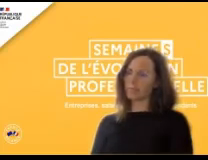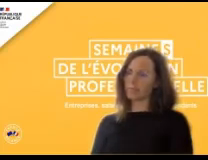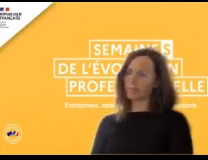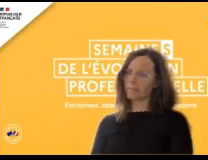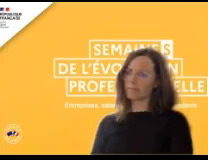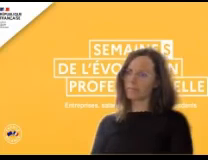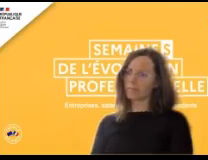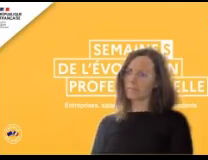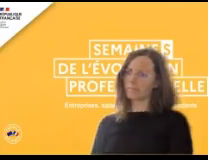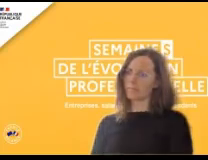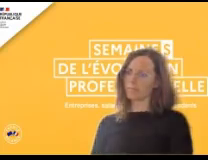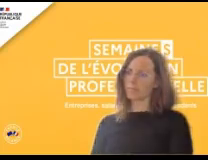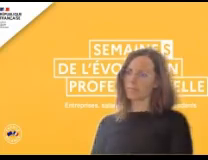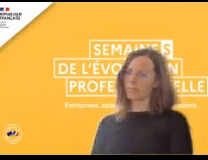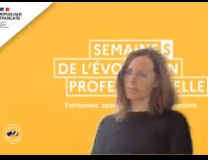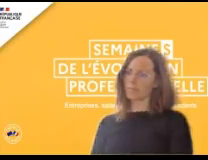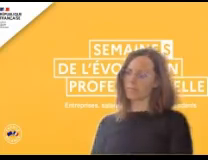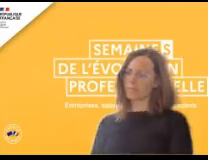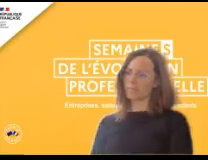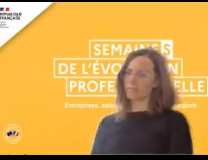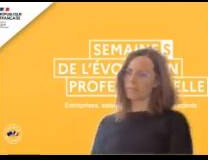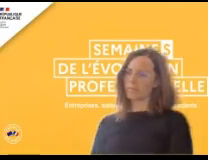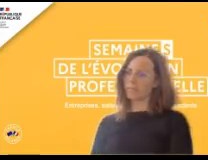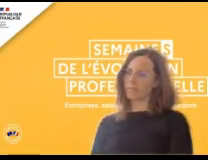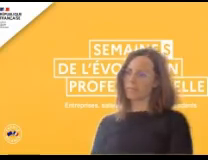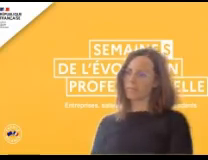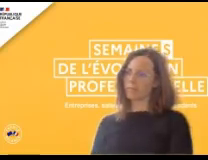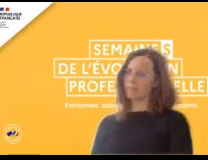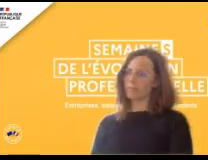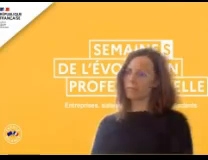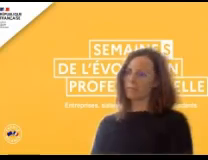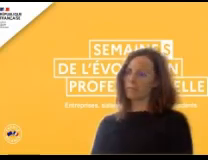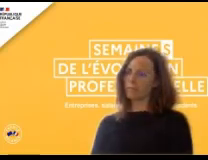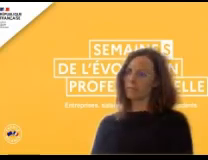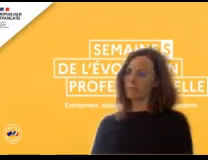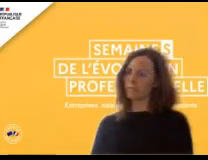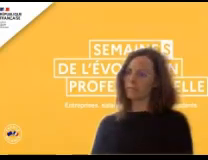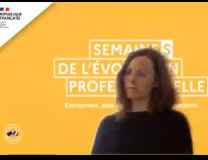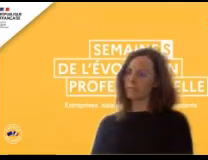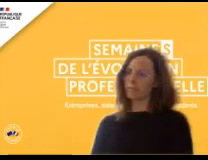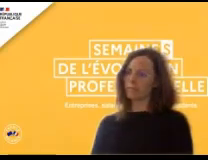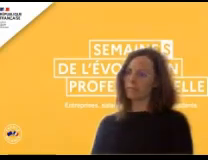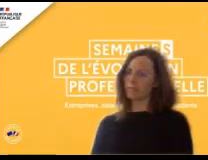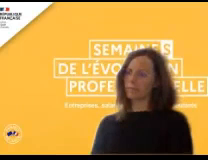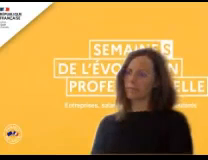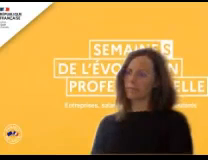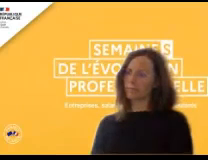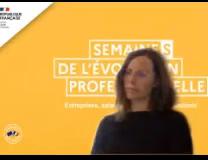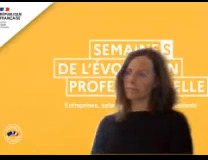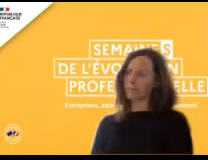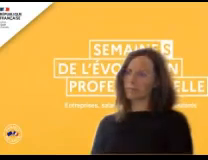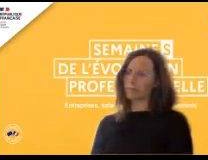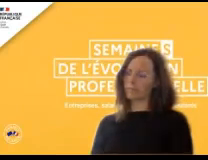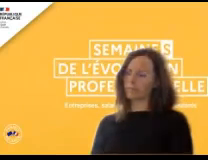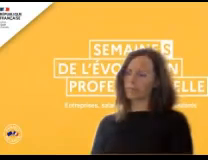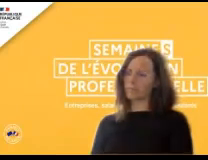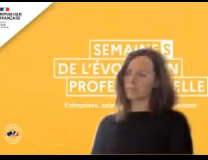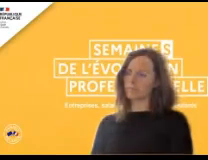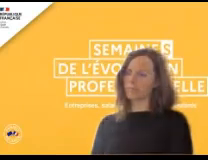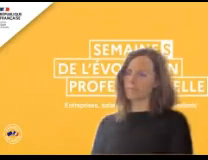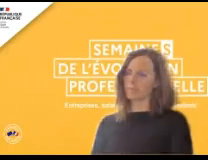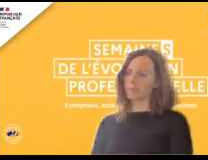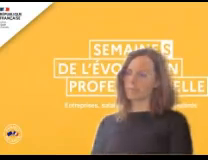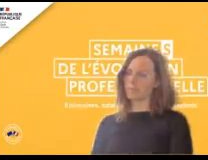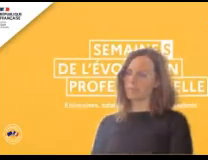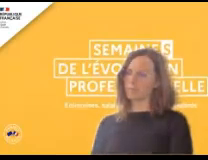permet aussi d'identifier des démarches, d'identifier des interlocuteurs, et puis de poser aussi la question